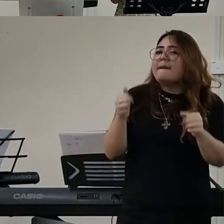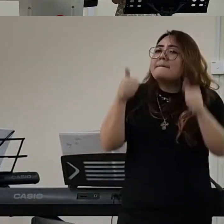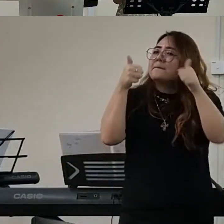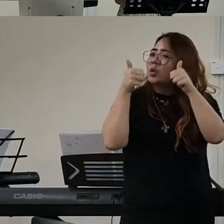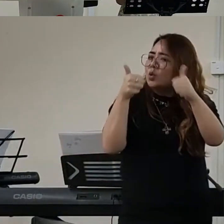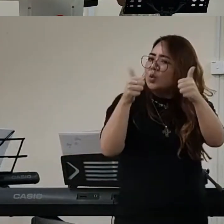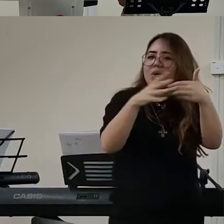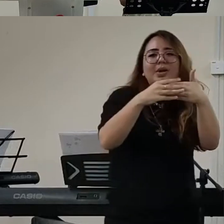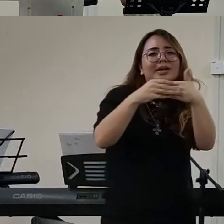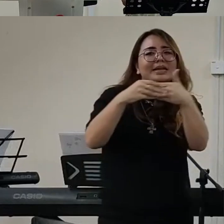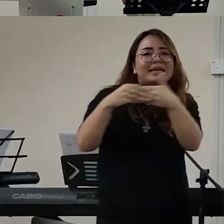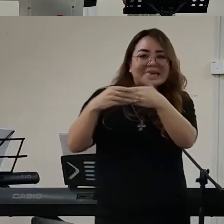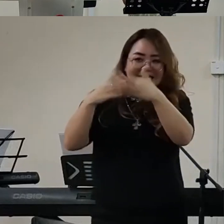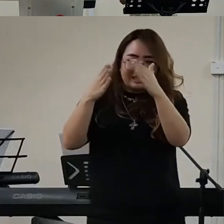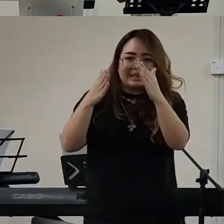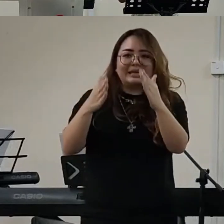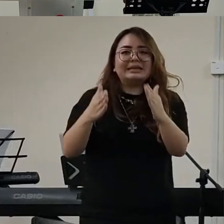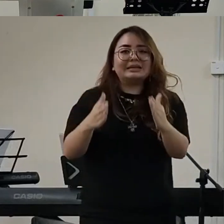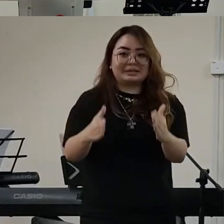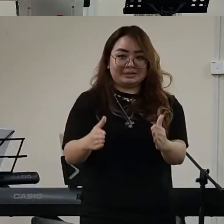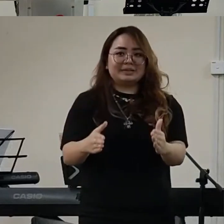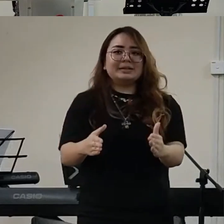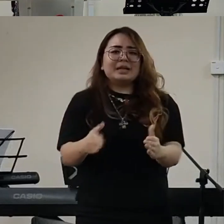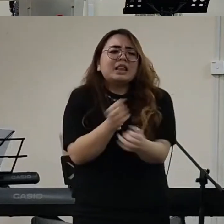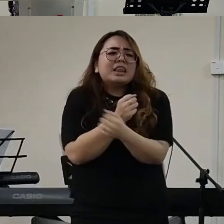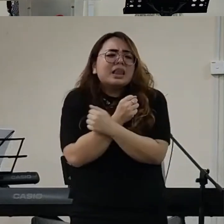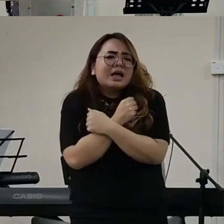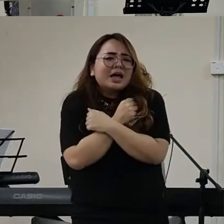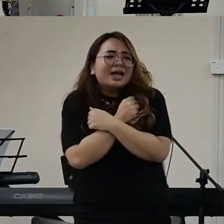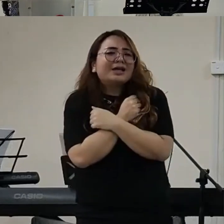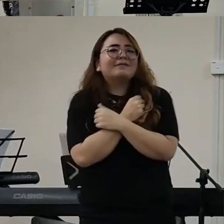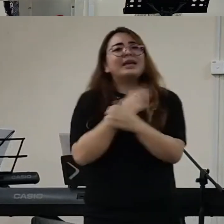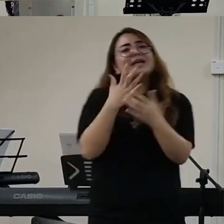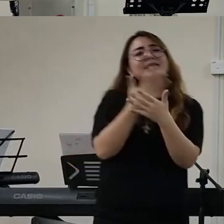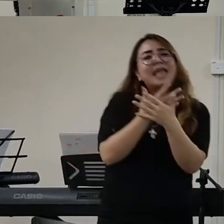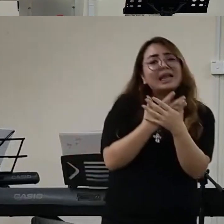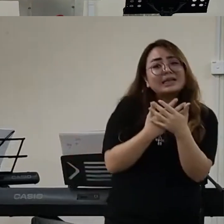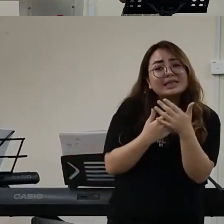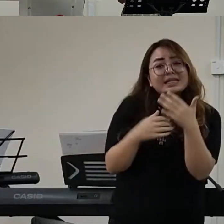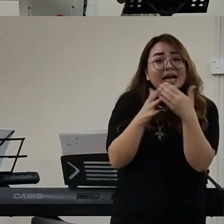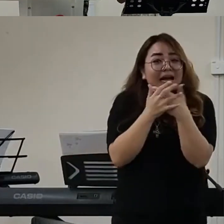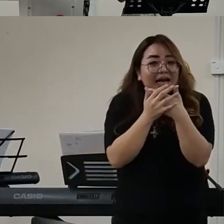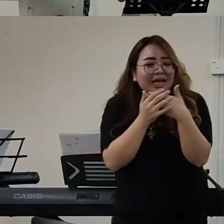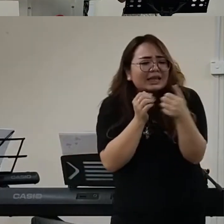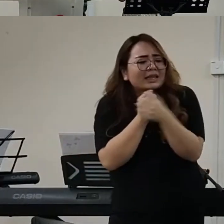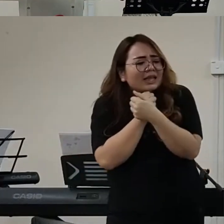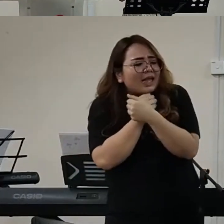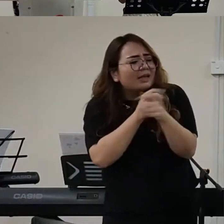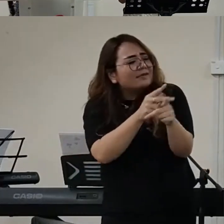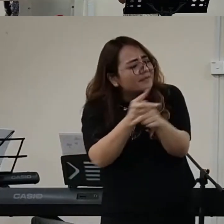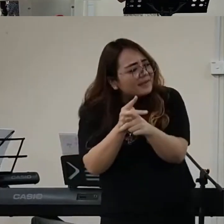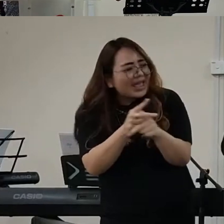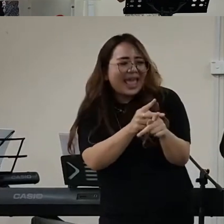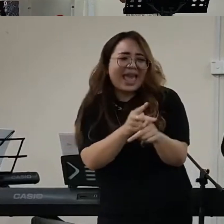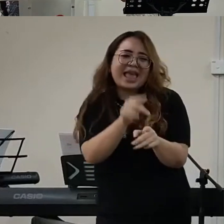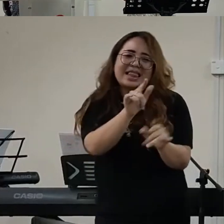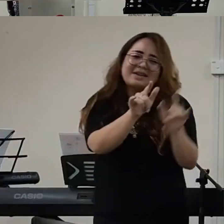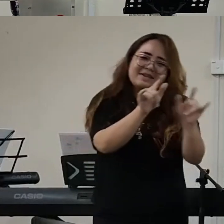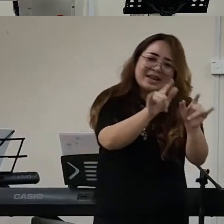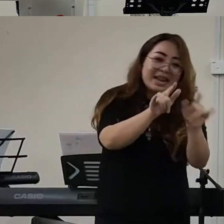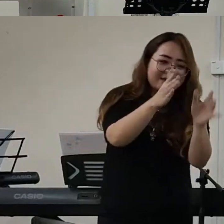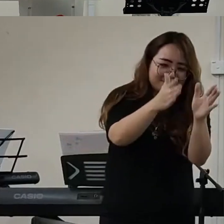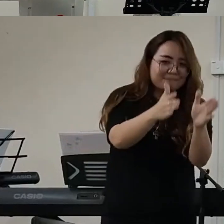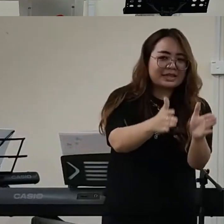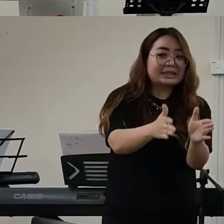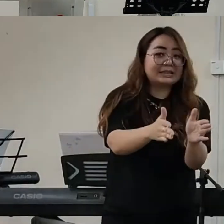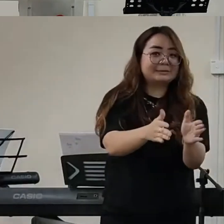用强逼的手段啊，去逼迫他们，用残忍的手段来逼他们就做事情，就因为我们是一个